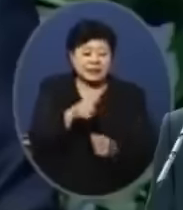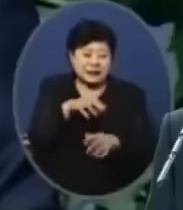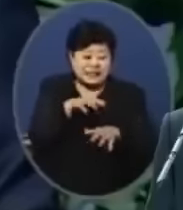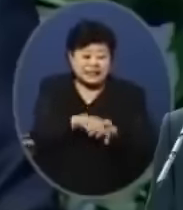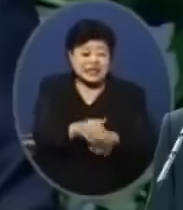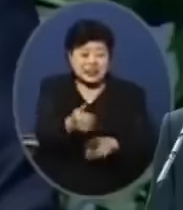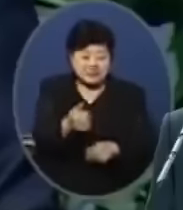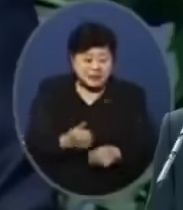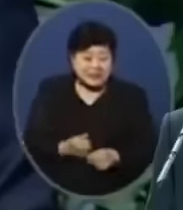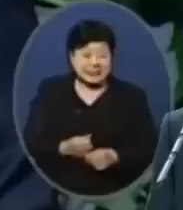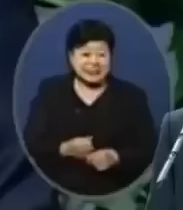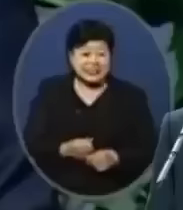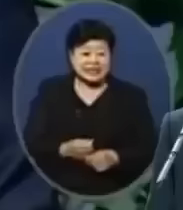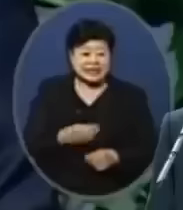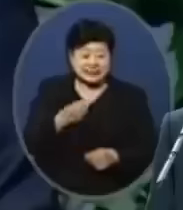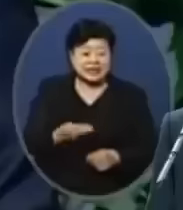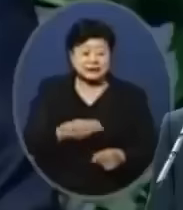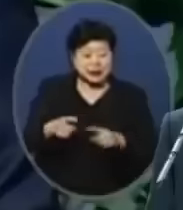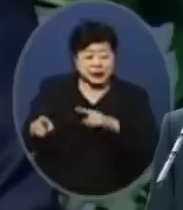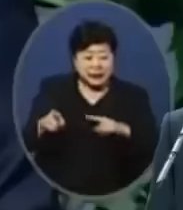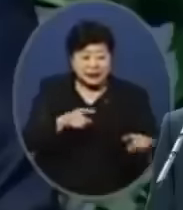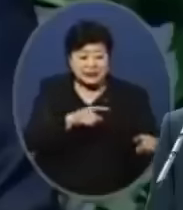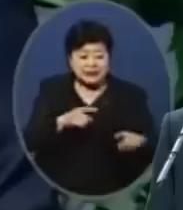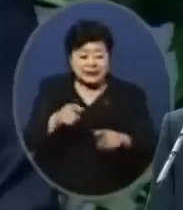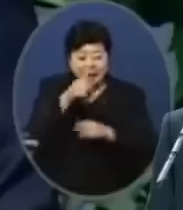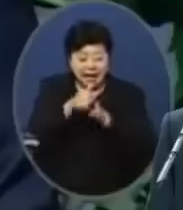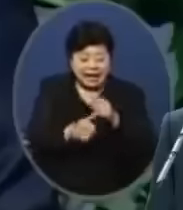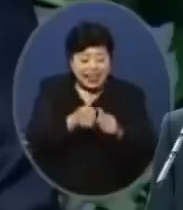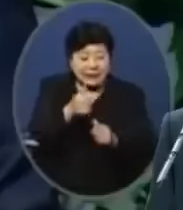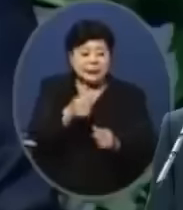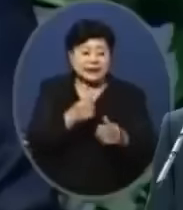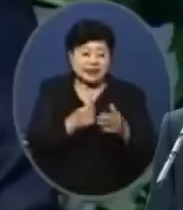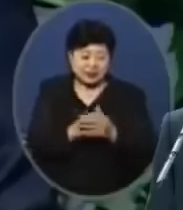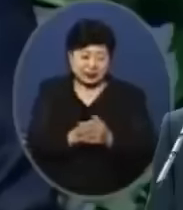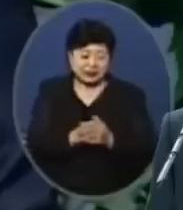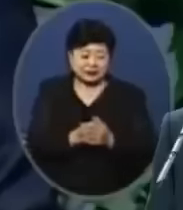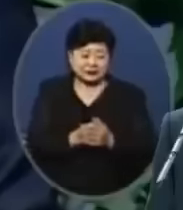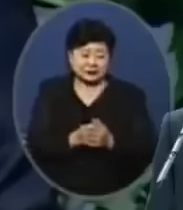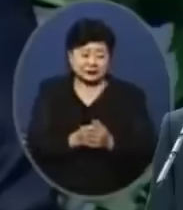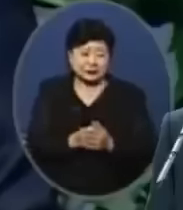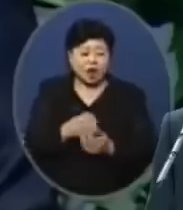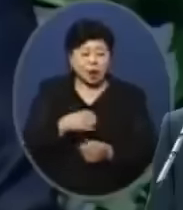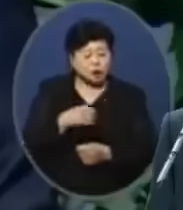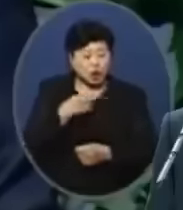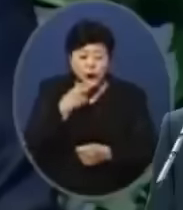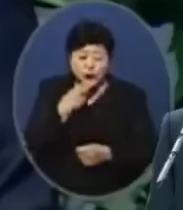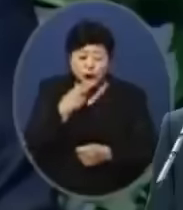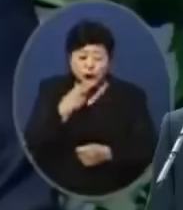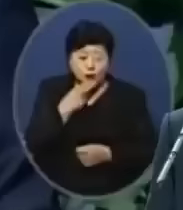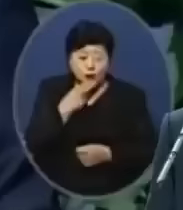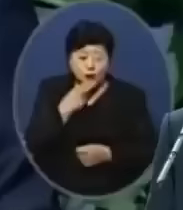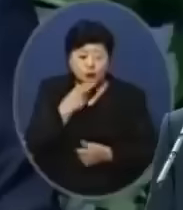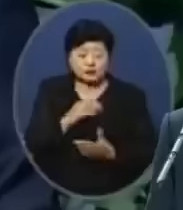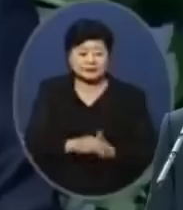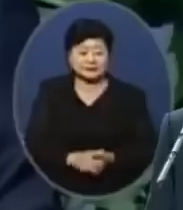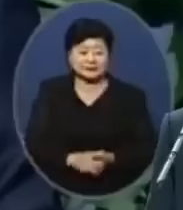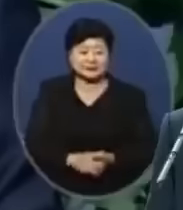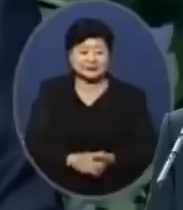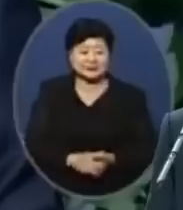미리 벌써 3차원을 다스리는 하나님으로서 조금도 걱정하지 않고 콜콜 주무시는